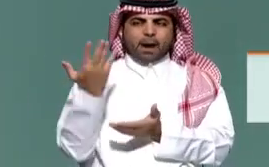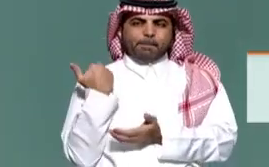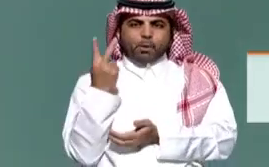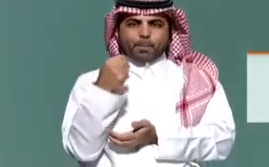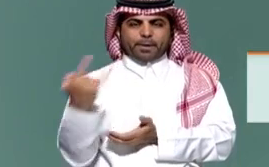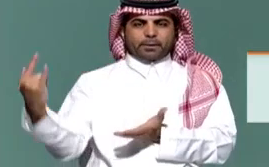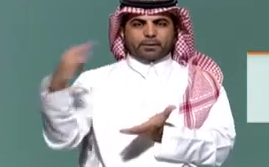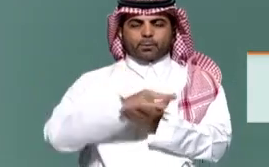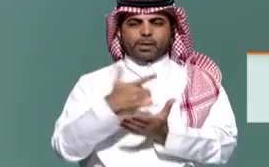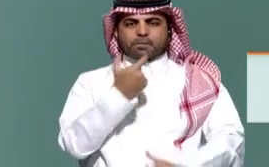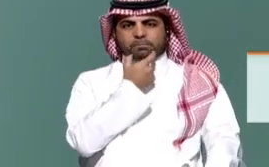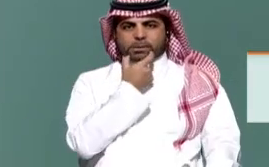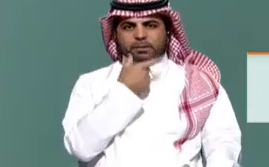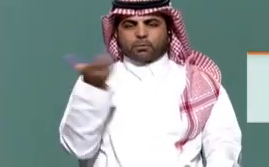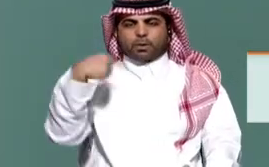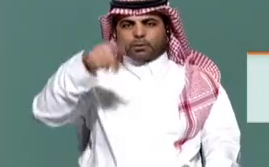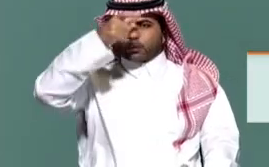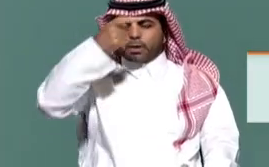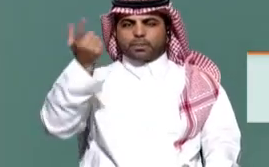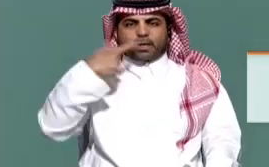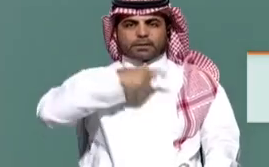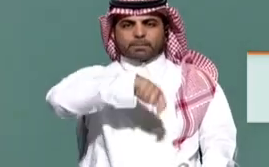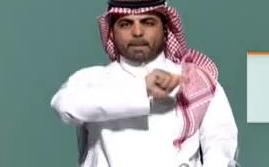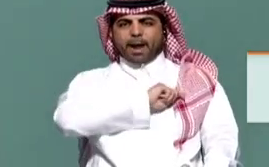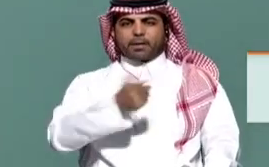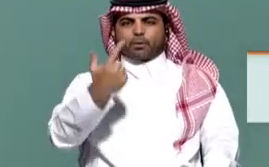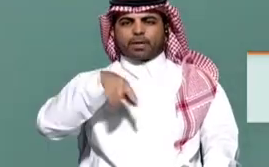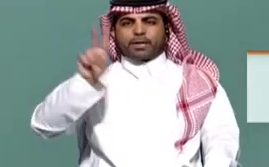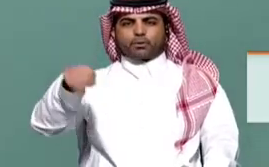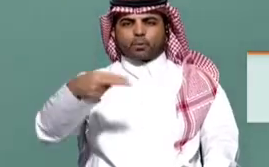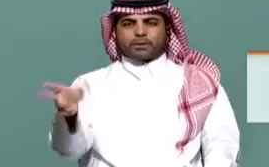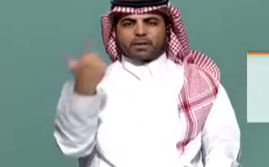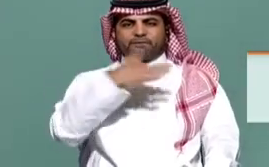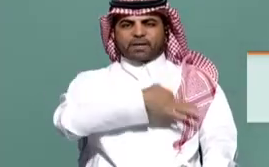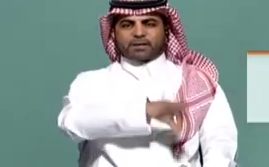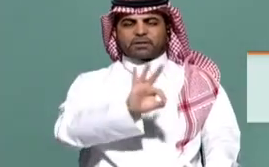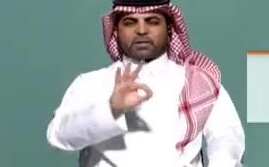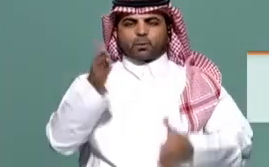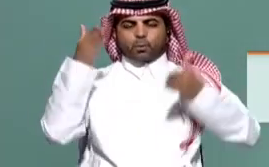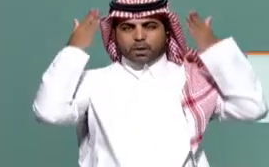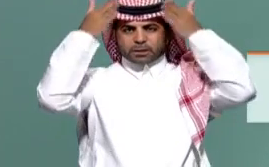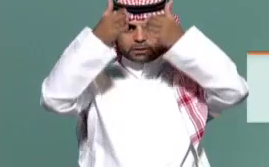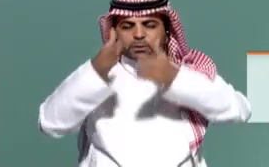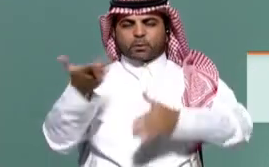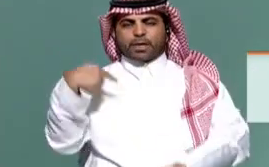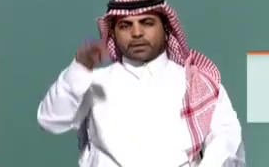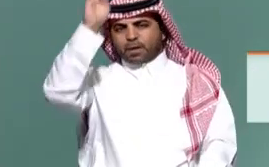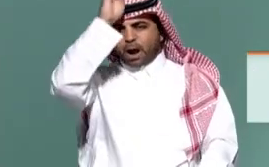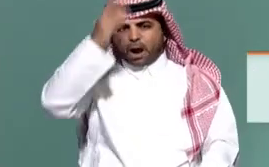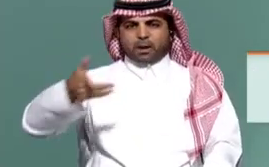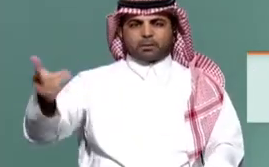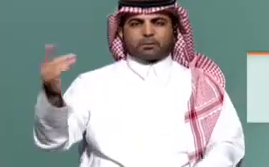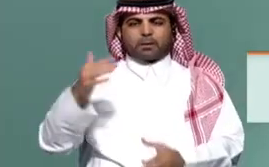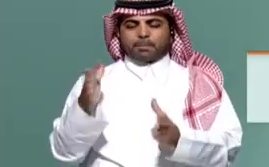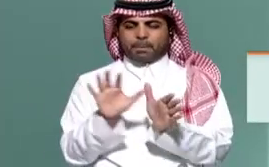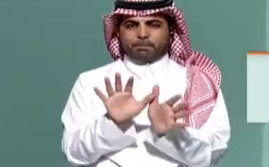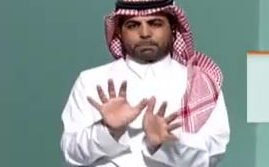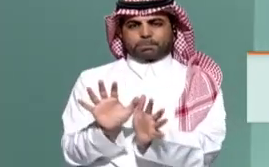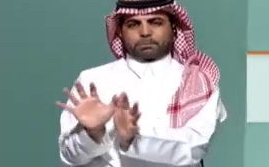يومين من كل من بريطانيا وتركيا وأسبانيا وسويسرا وفرنسا وإندونيسيا والعراق، وقد تم